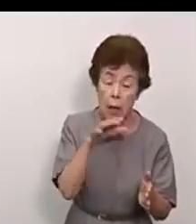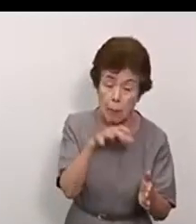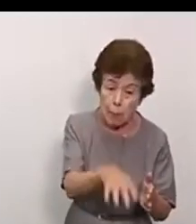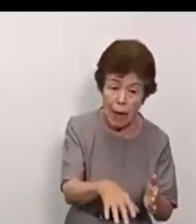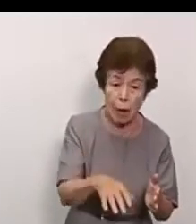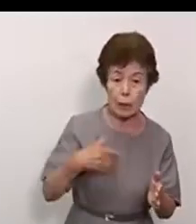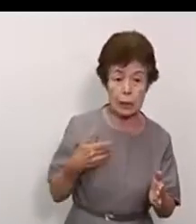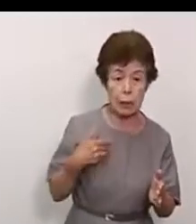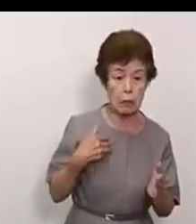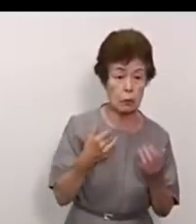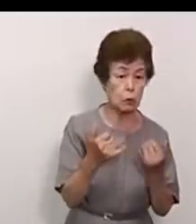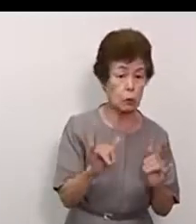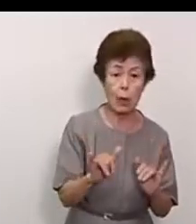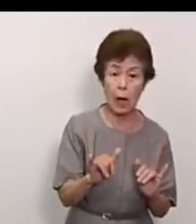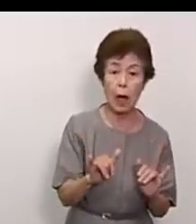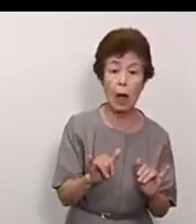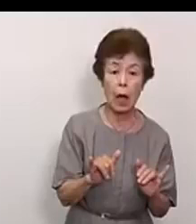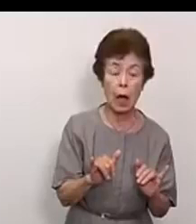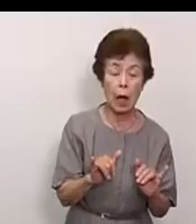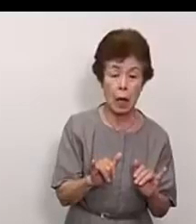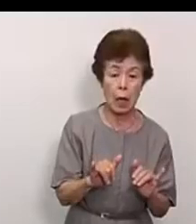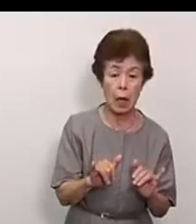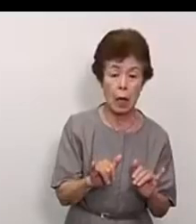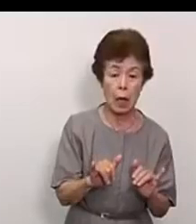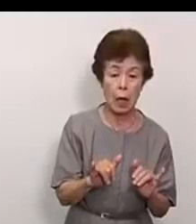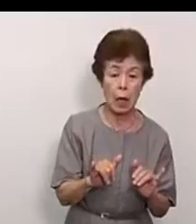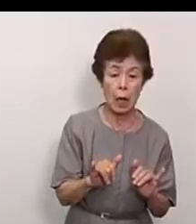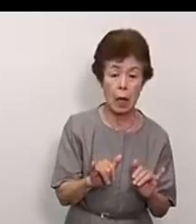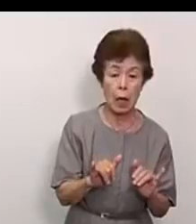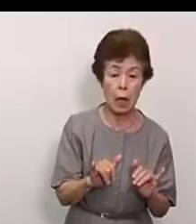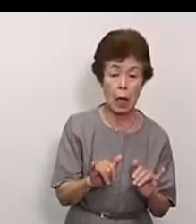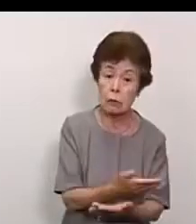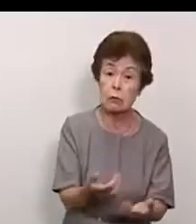ら押し付けになっちゃいますよね。今日